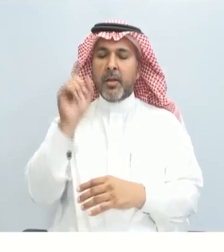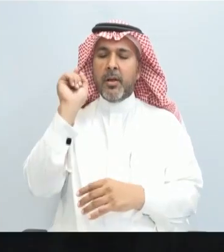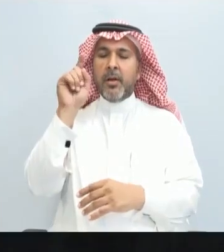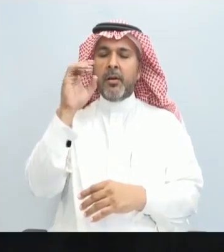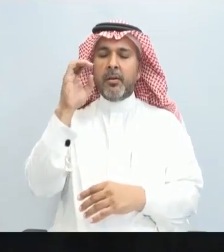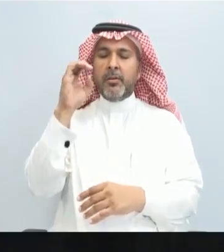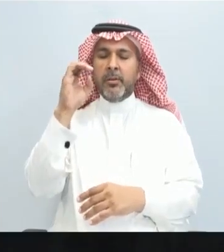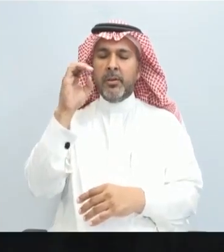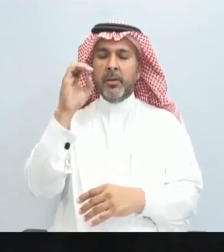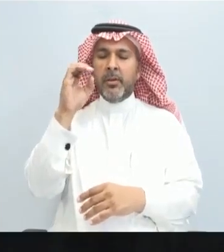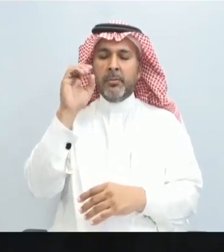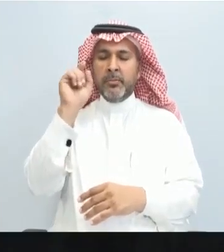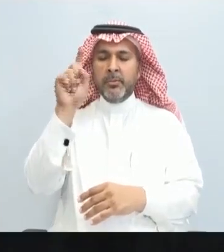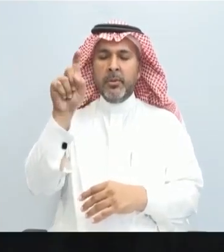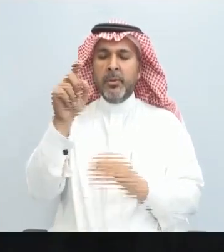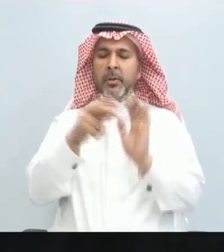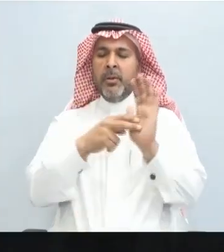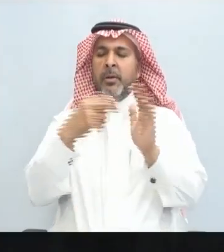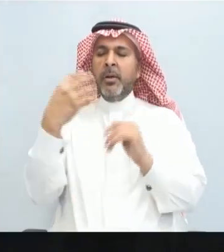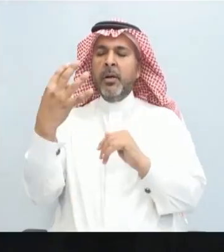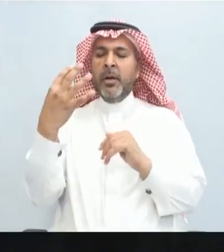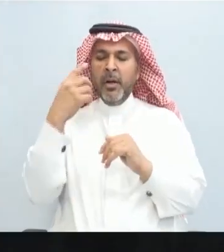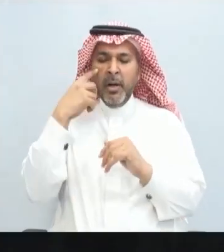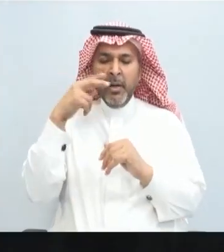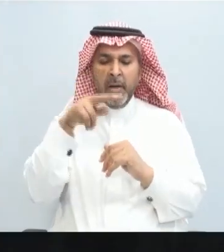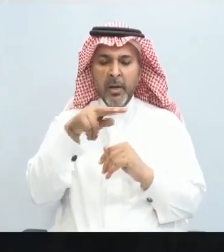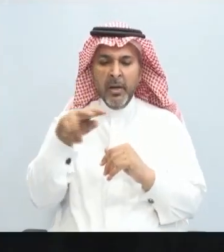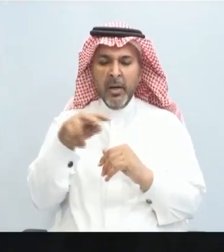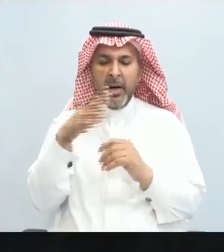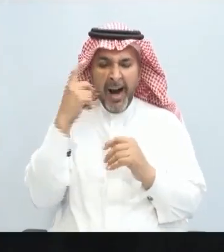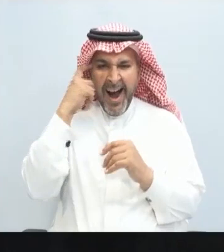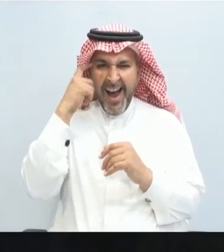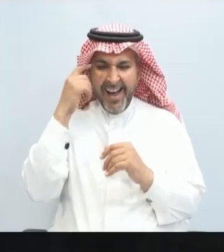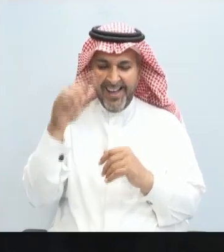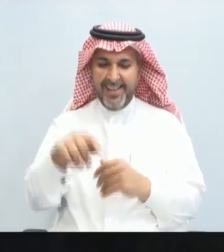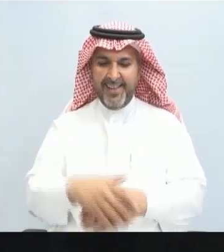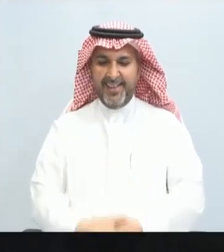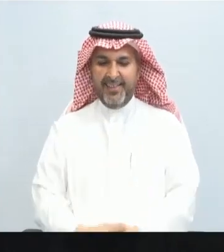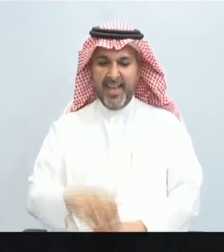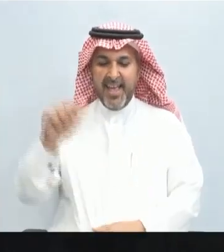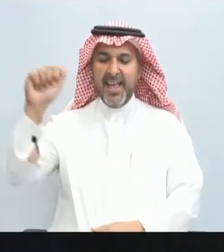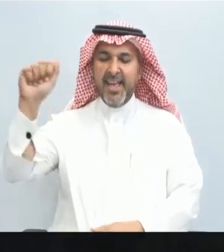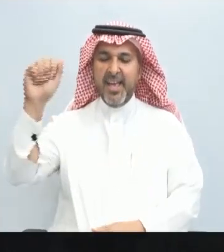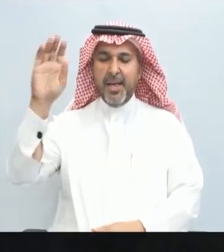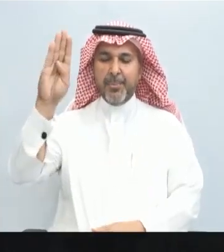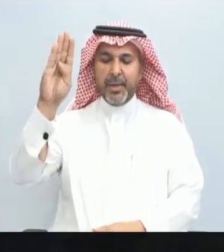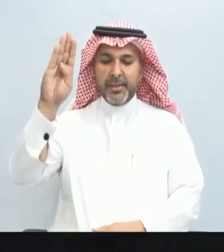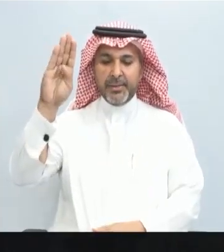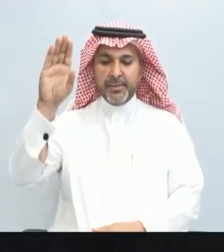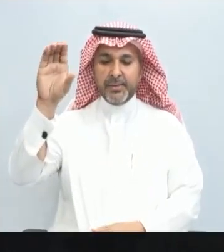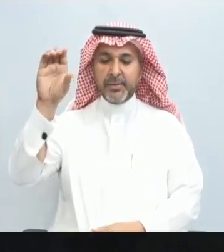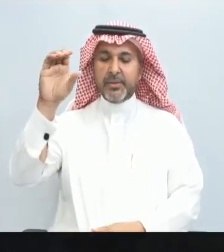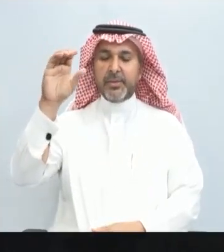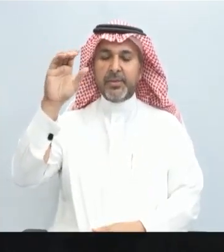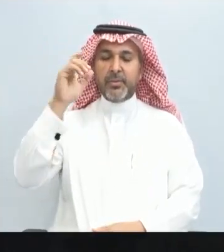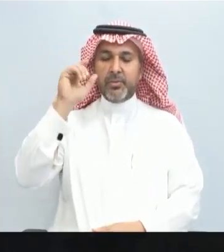لا يكفي اني اوجد الحلول وانما يجب ان اتاكد ان هذه الحلول حلول مقبوله بالنسبه للوغاريتم لان مجال اللوغاريتم هو